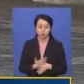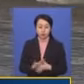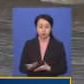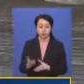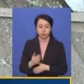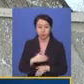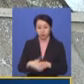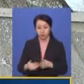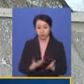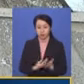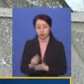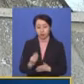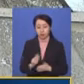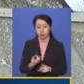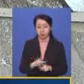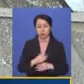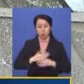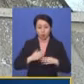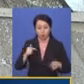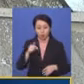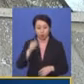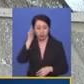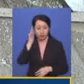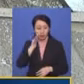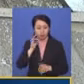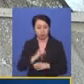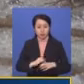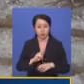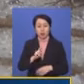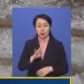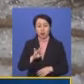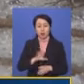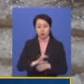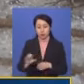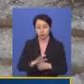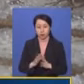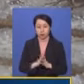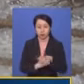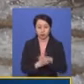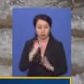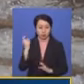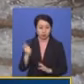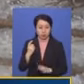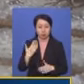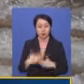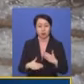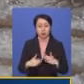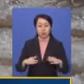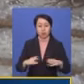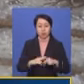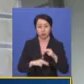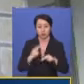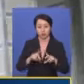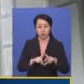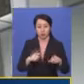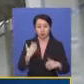привлечению иностранных инвесторов. Самая крупная из них – немецкая компания «Класс», производящая сельхозтехнику. Завершается реконструкция